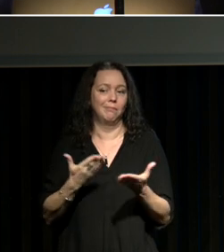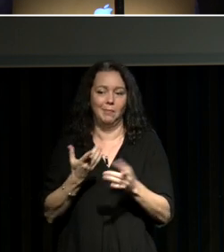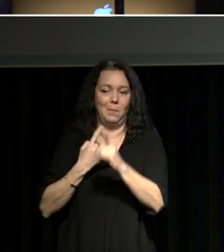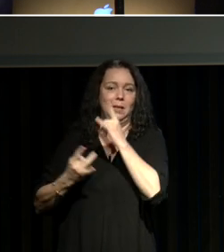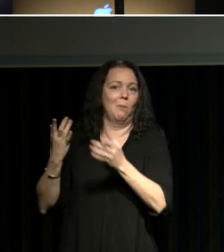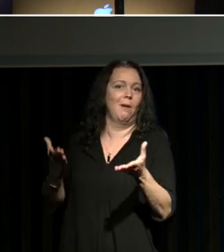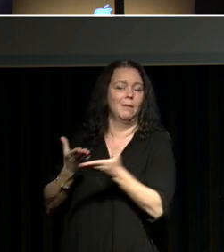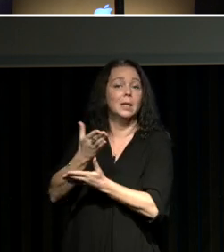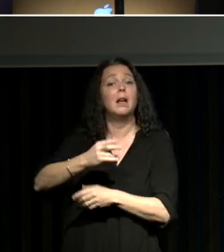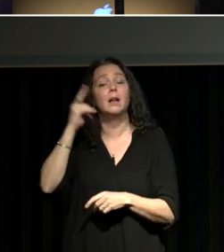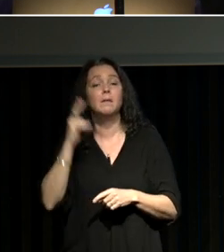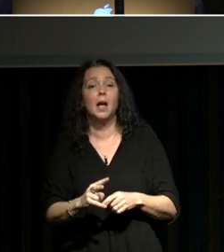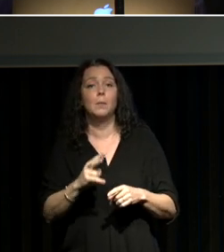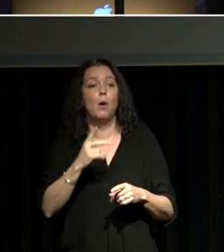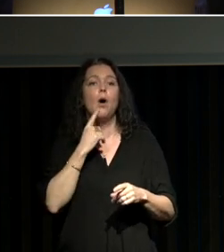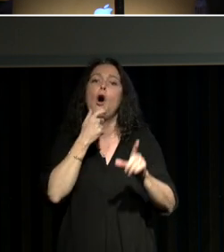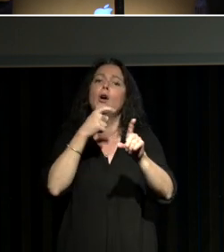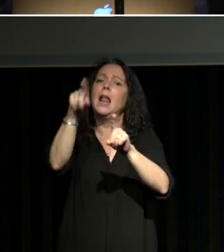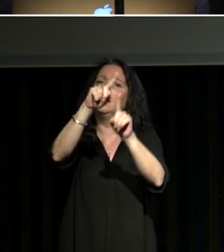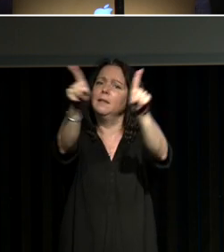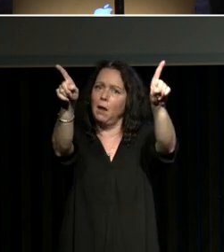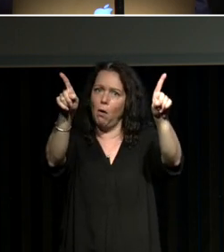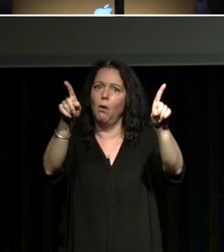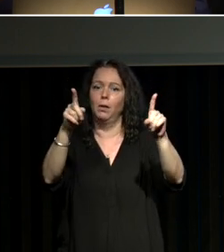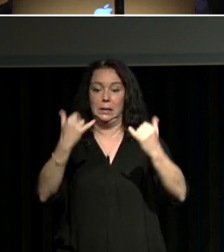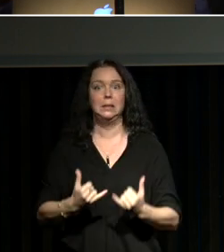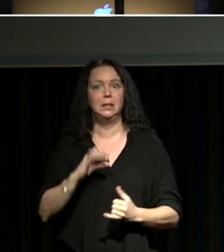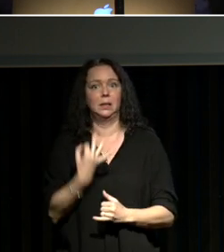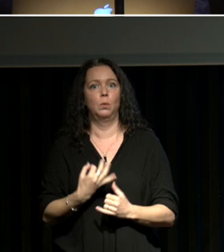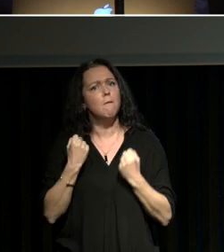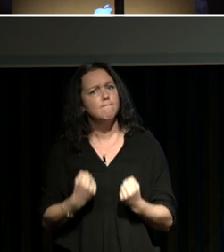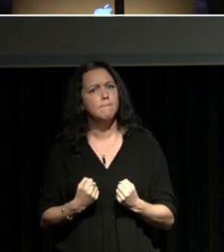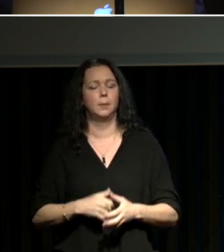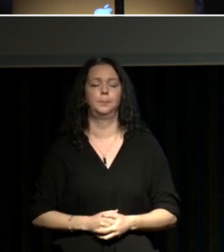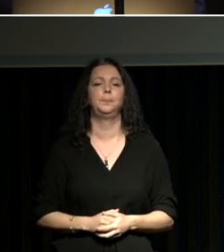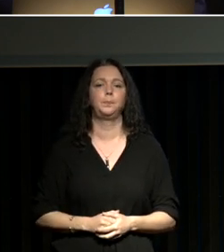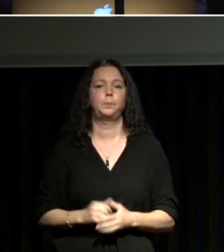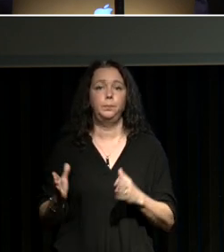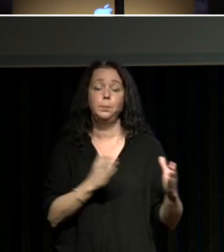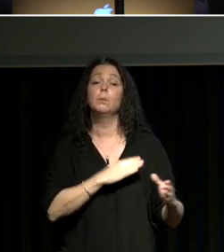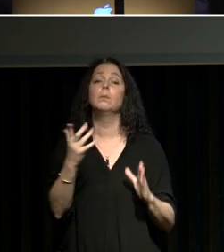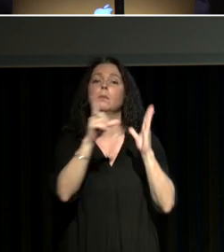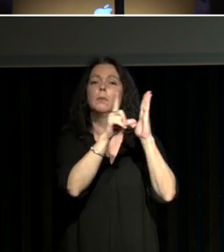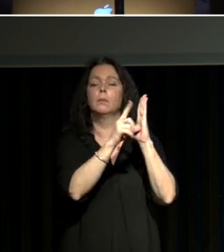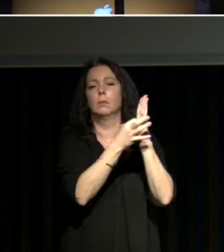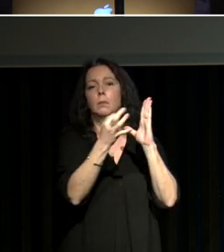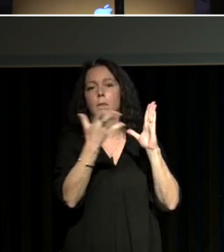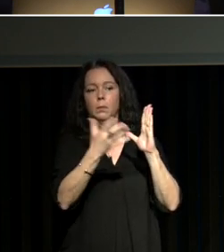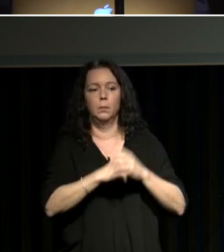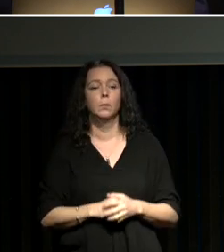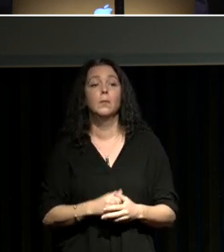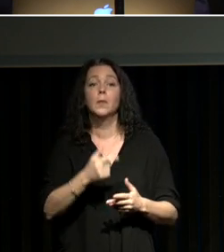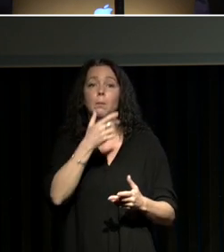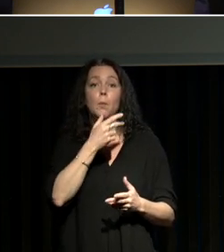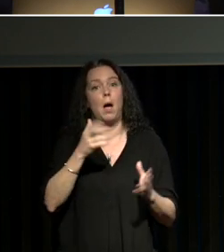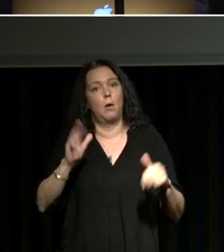vraiment un principe vraiment ancré chez les anglo-saxons, mais en tout cas, chez nous, ça l'est. Un autre cadre législatif important, c'est on peut pas faire n'importe